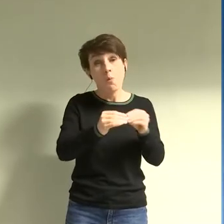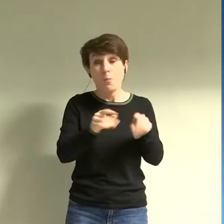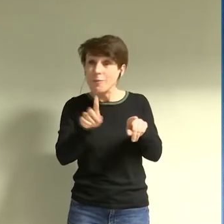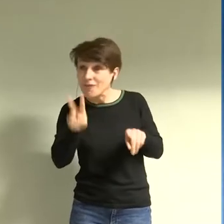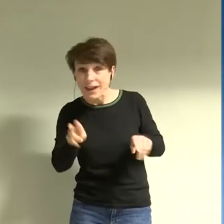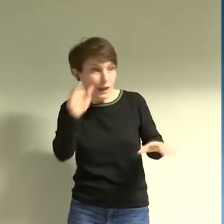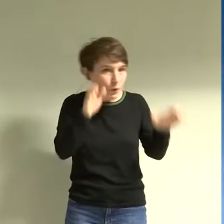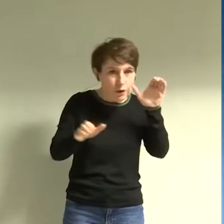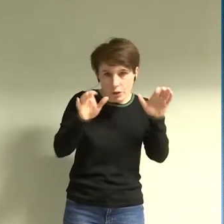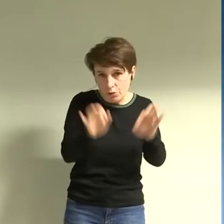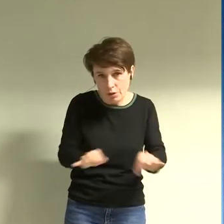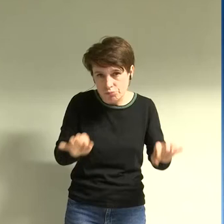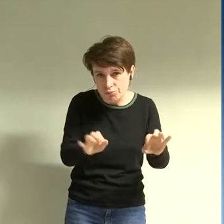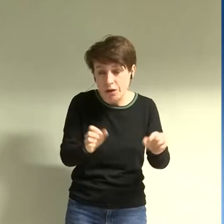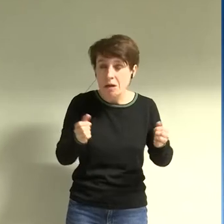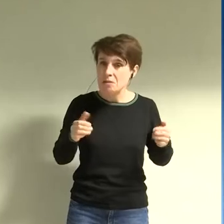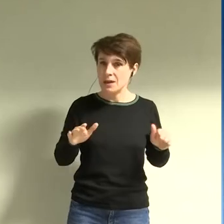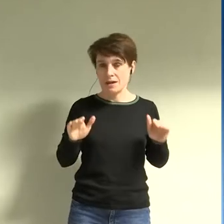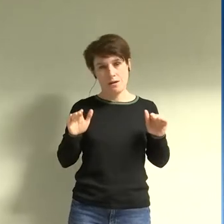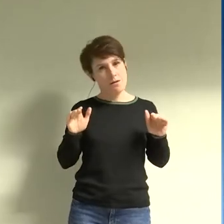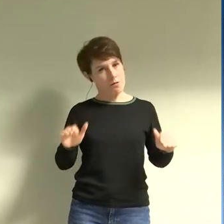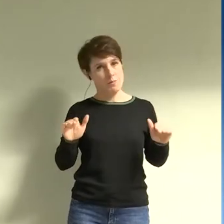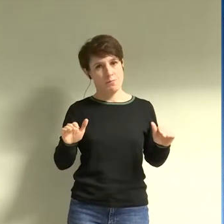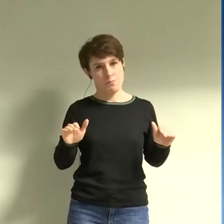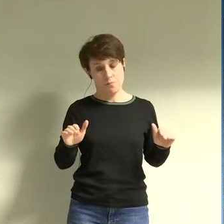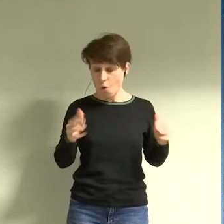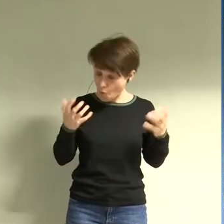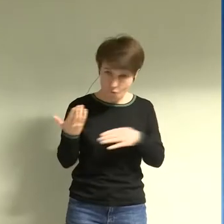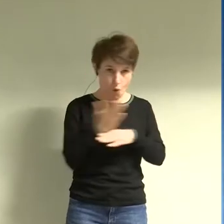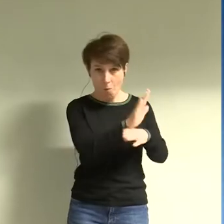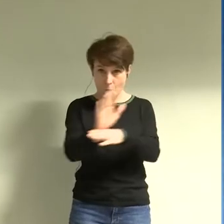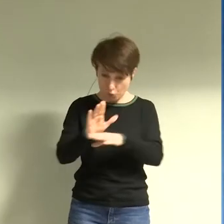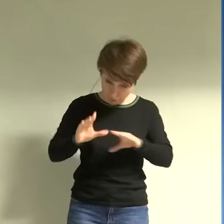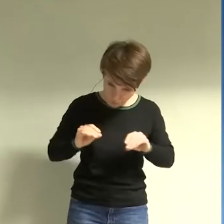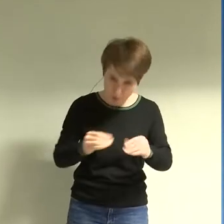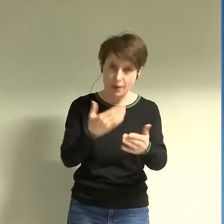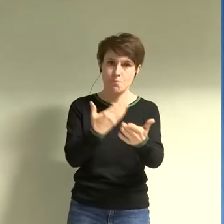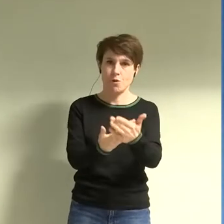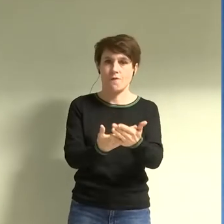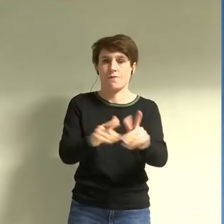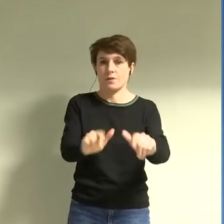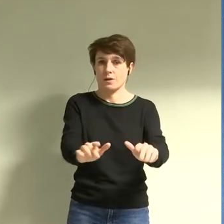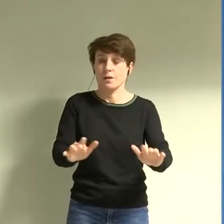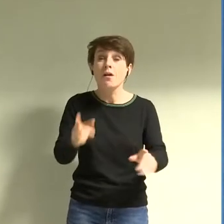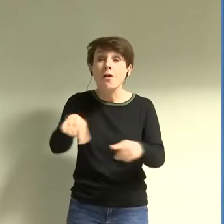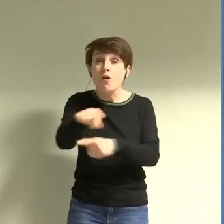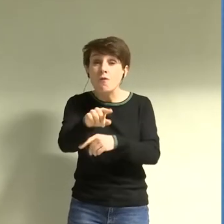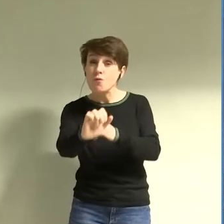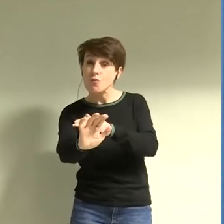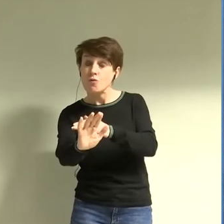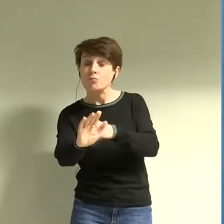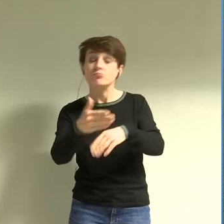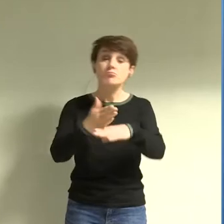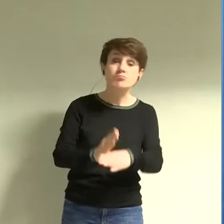sans y croire pour bien démontrer ce qu'il en est puisque vous prévoyez 15 représentants de